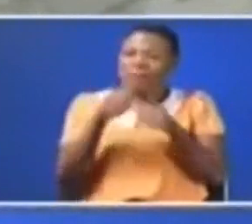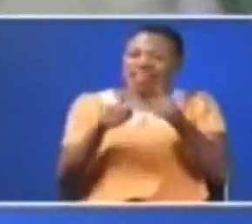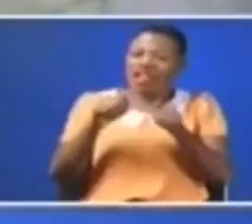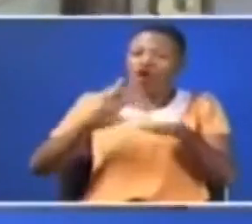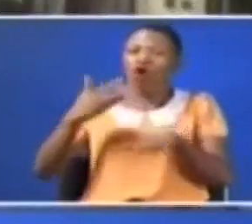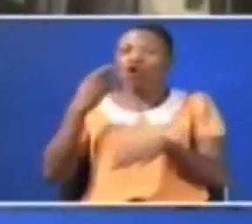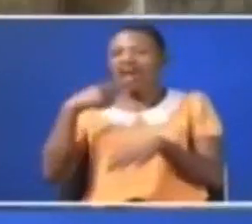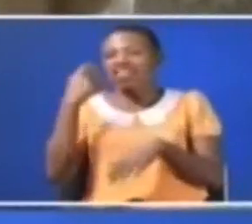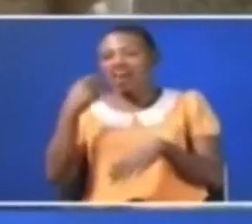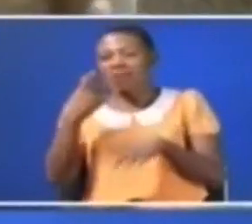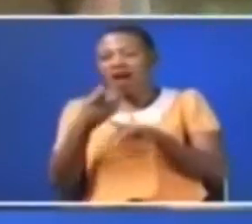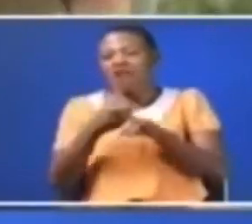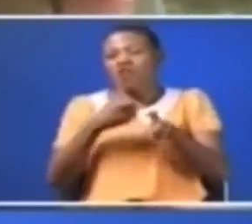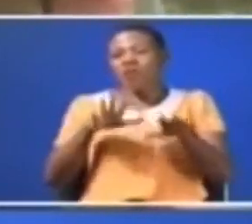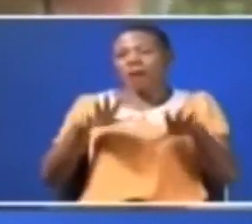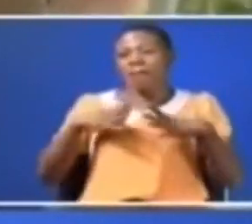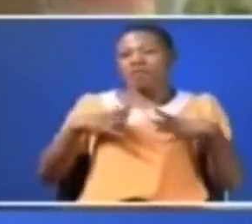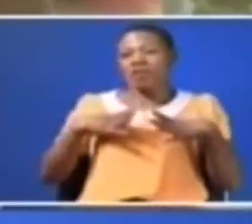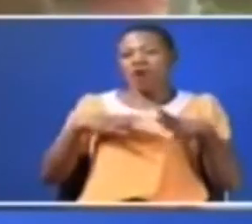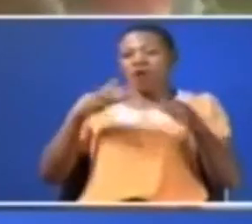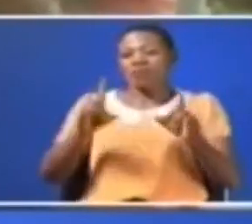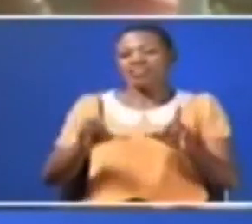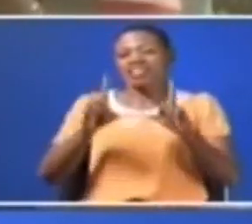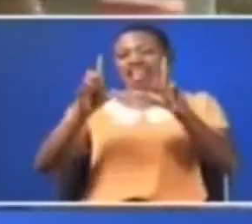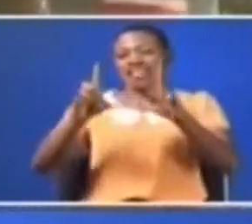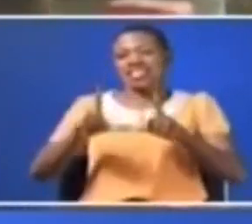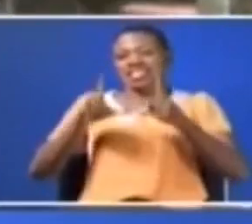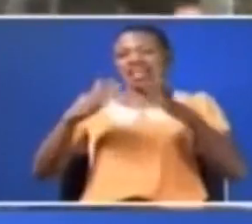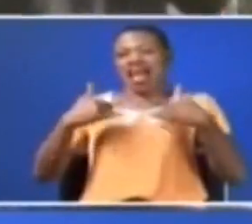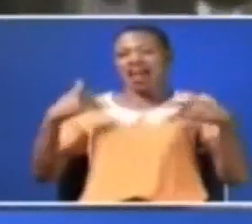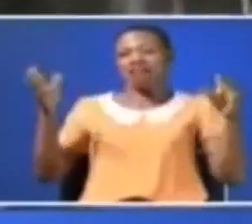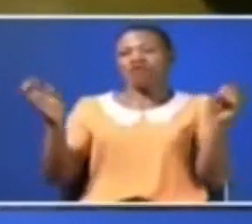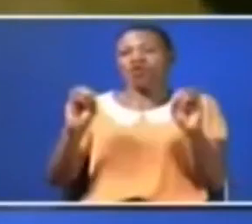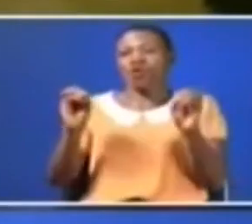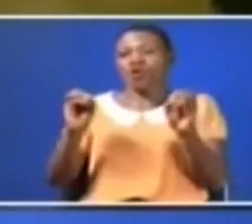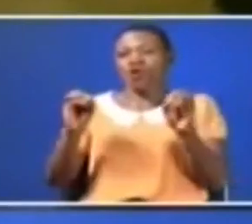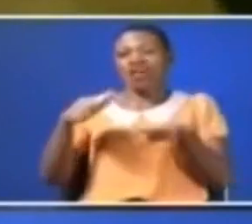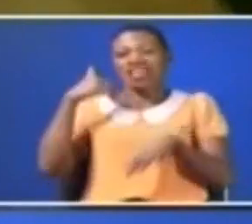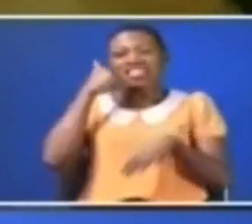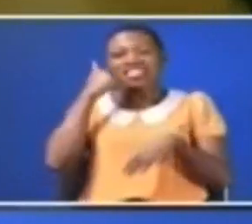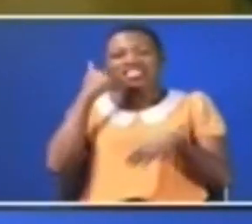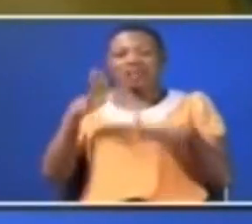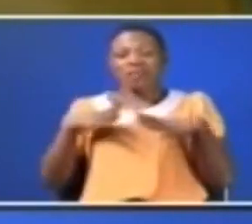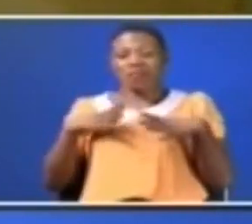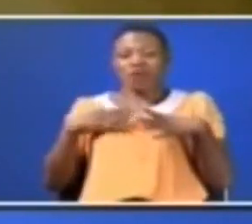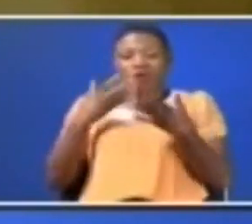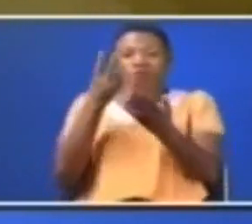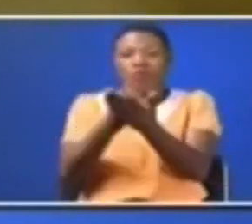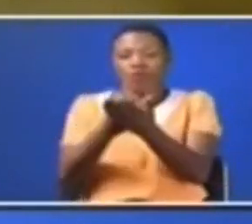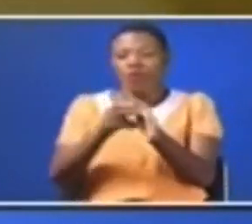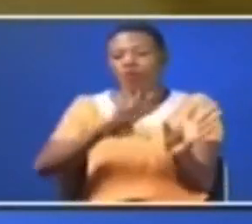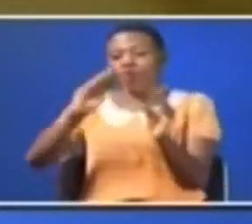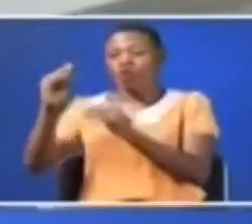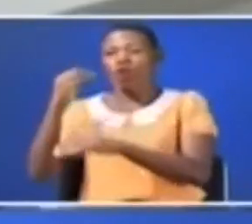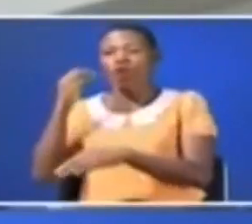nyama kutoka kwa wachuuzi ambao hawajasajiliwa na maafisa wa bodi hiyo. Wagonjwa waliolazwa wataachiliwa kurejea